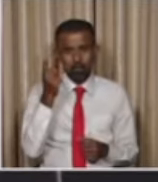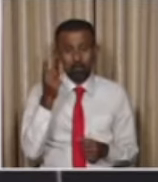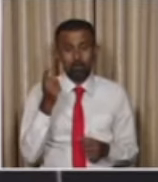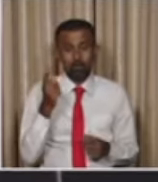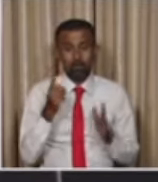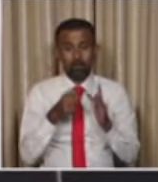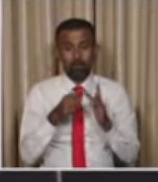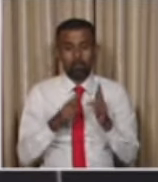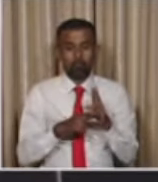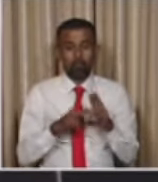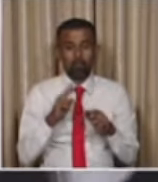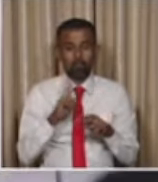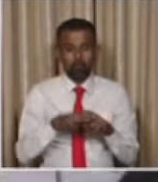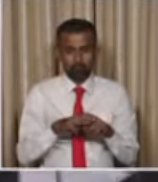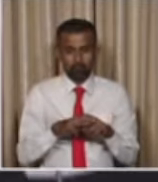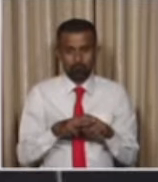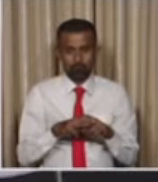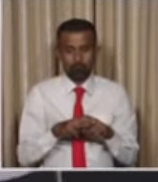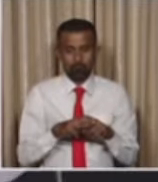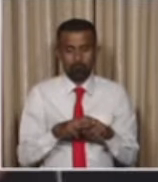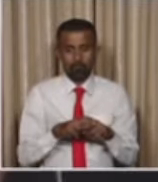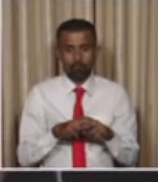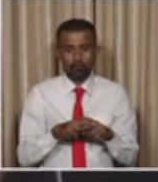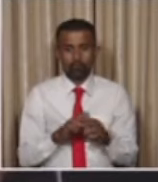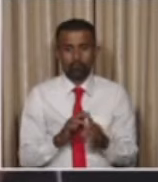ජාත්‍යන්තර මූල්‍ය අරමුදල